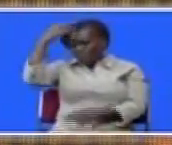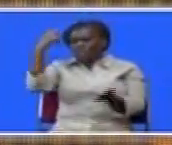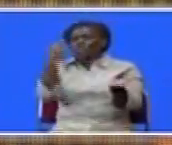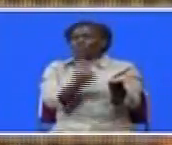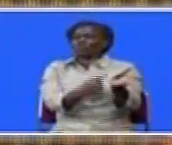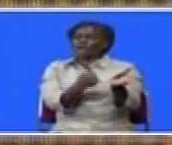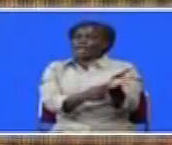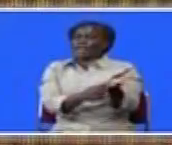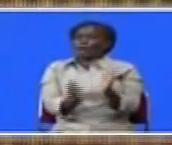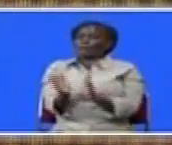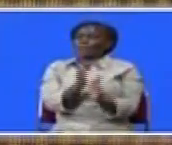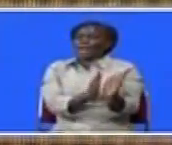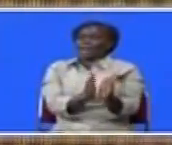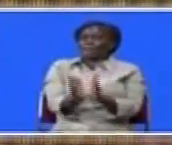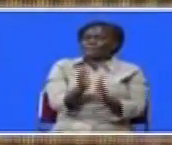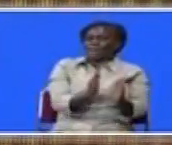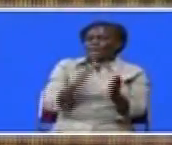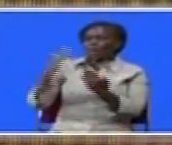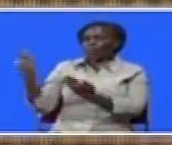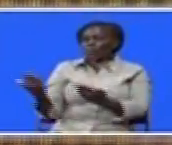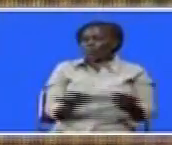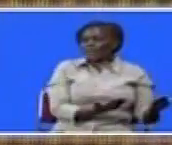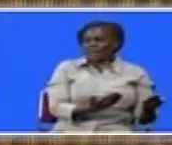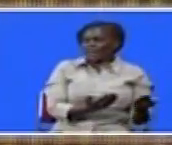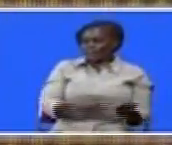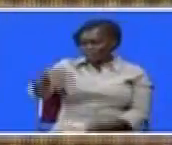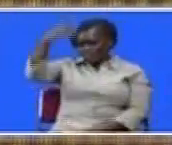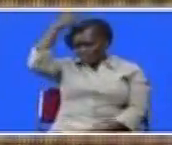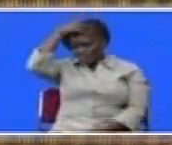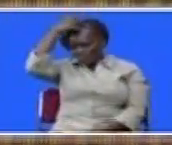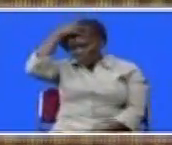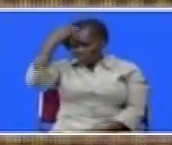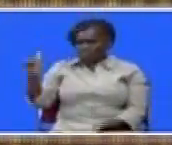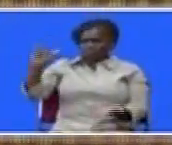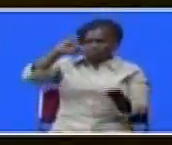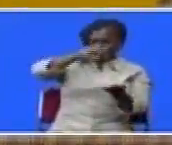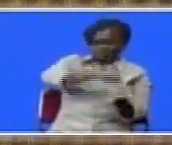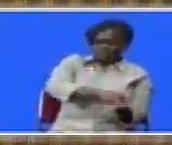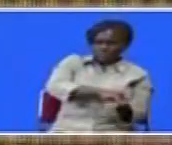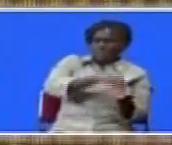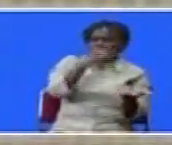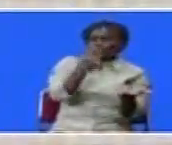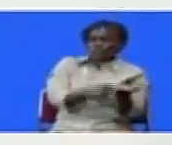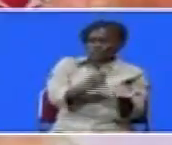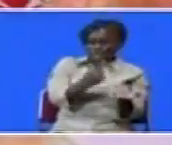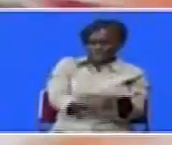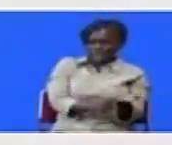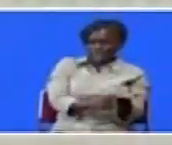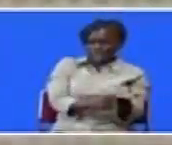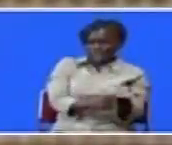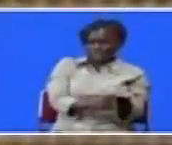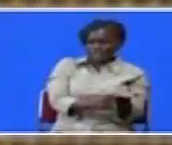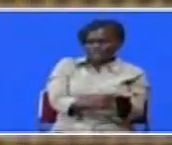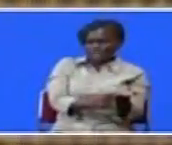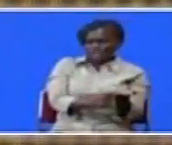Uganda walikuwa wanajiandaa kumlaki Papa Francis ambaye alitua katika uwanja wa ndege wa Entebbe